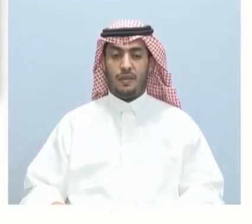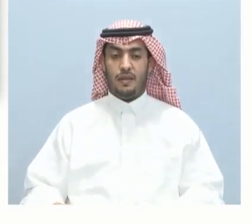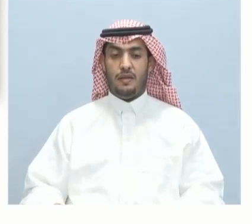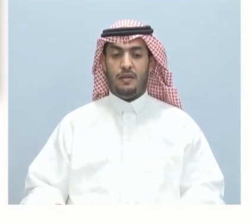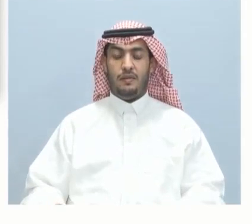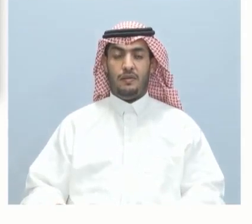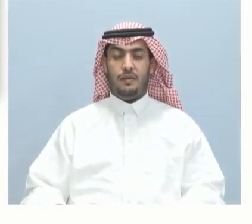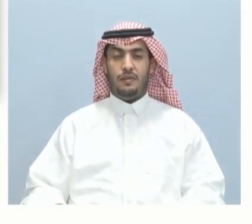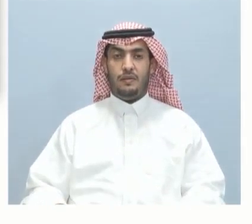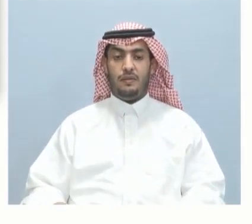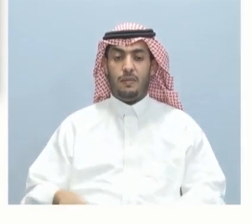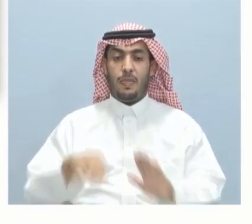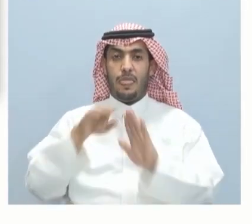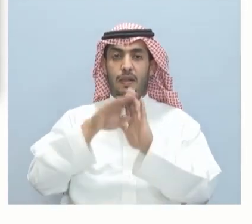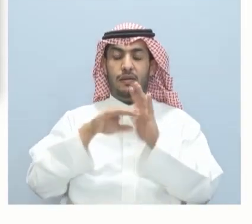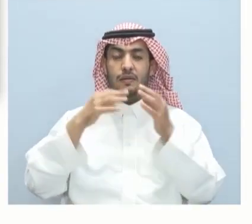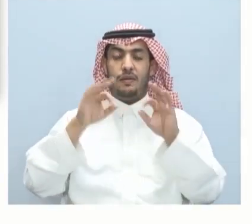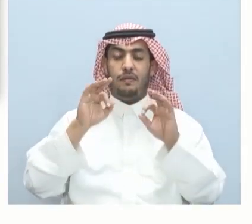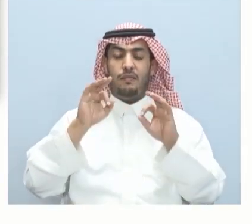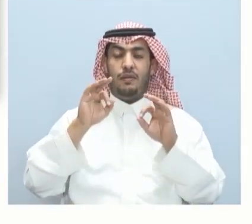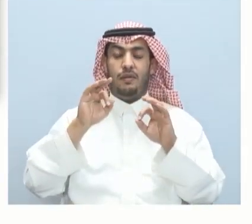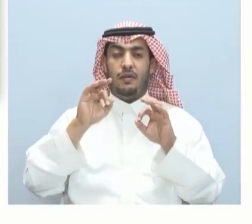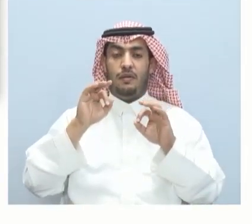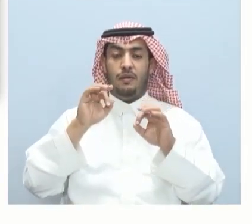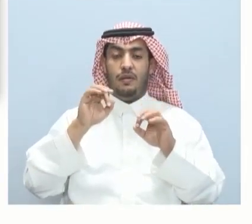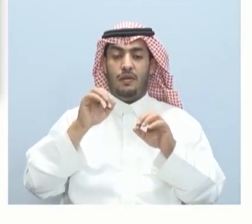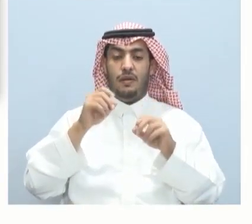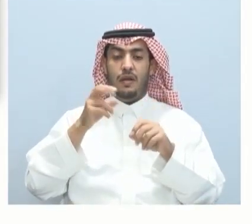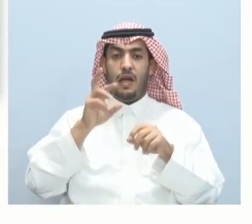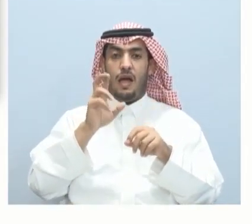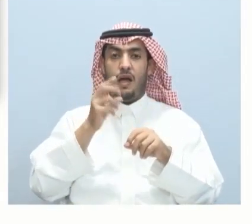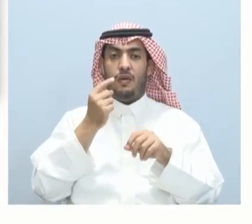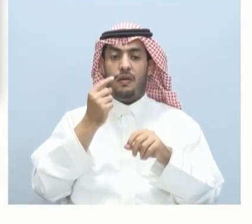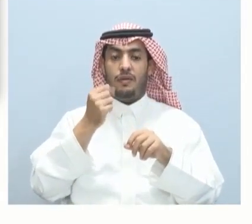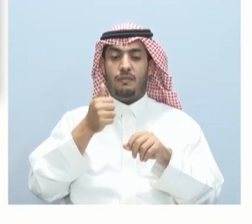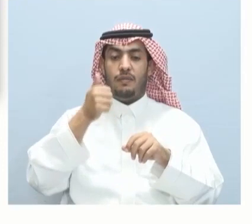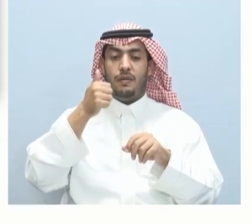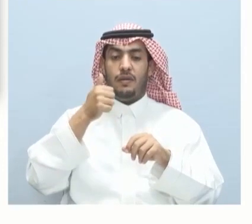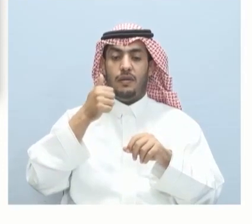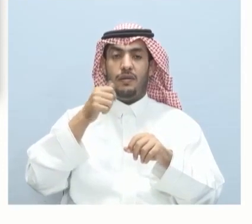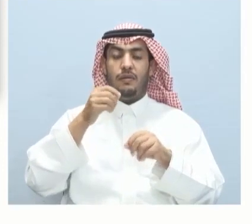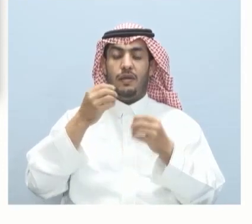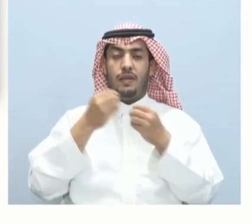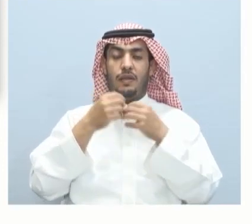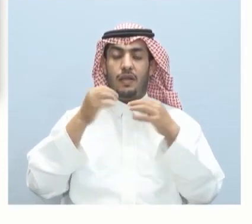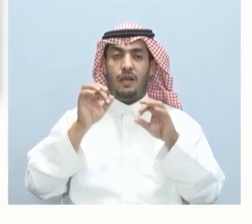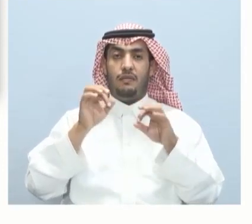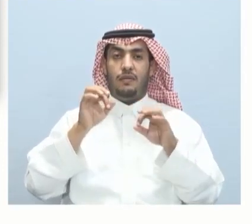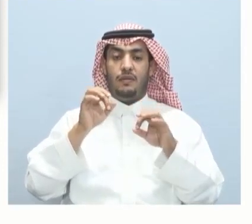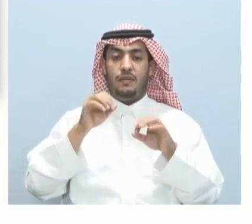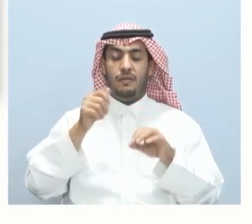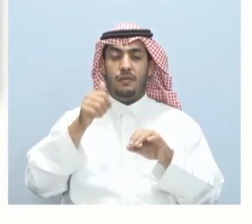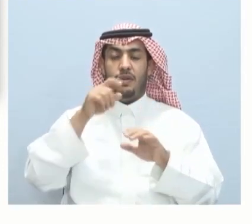ال موجوده صريحه ايضا ليست موجوده ماذا افعل هل الار ال موجوده صريحه اصلا هي المطلوب اذا